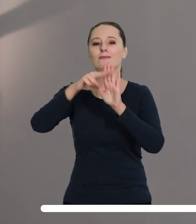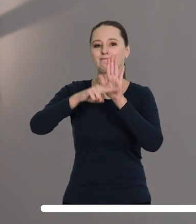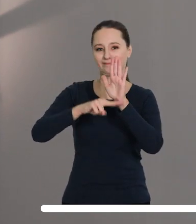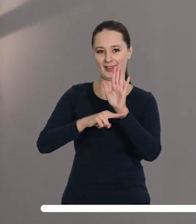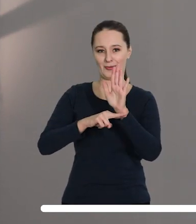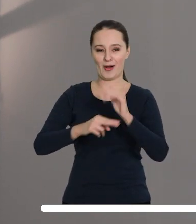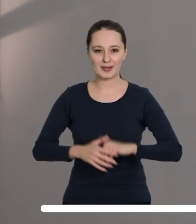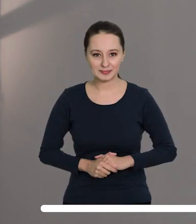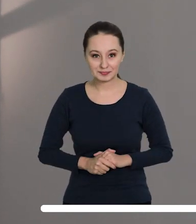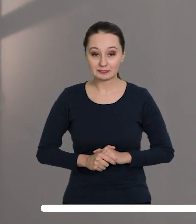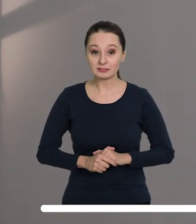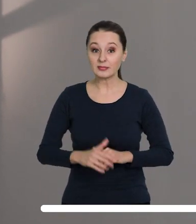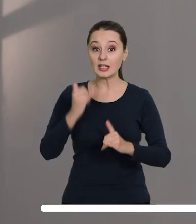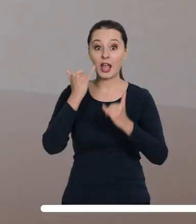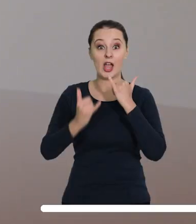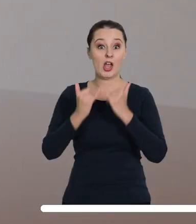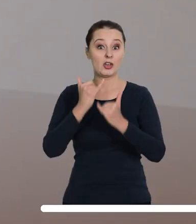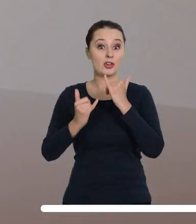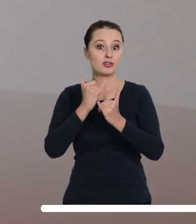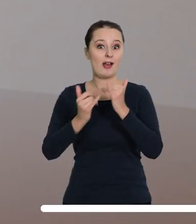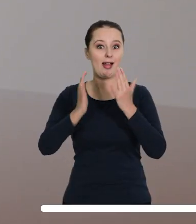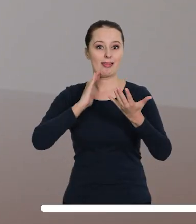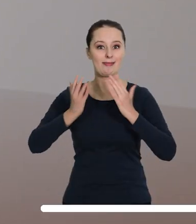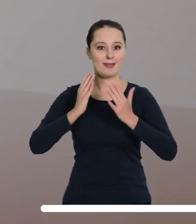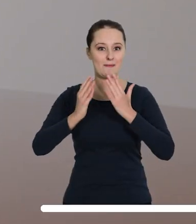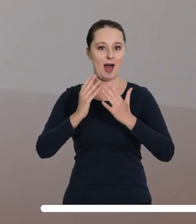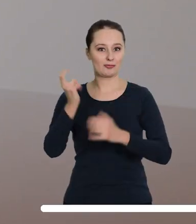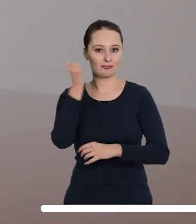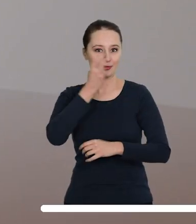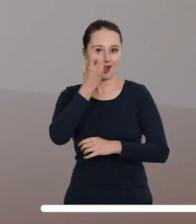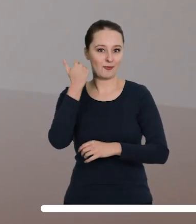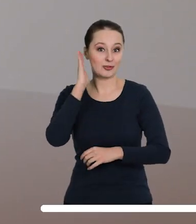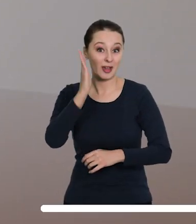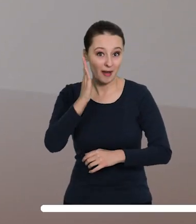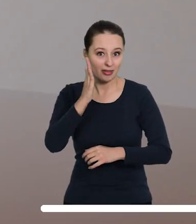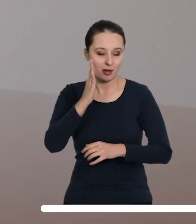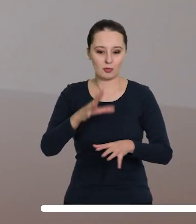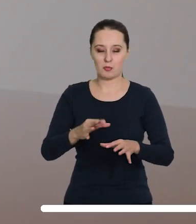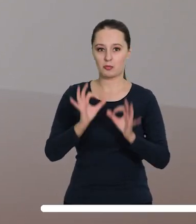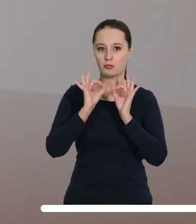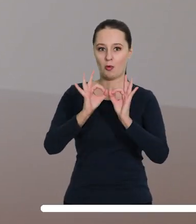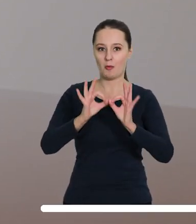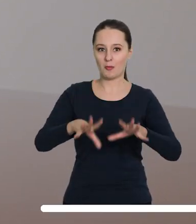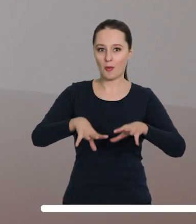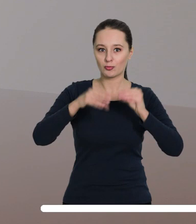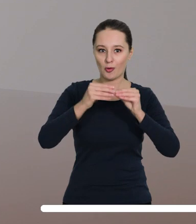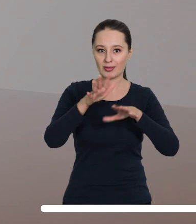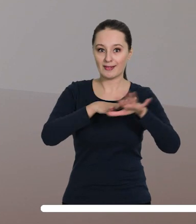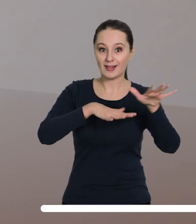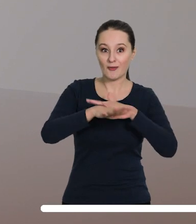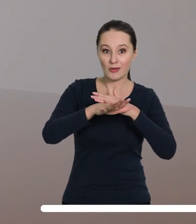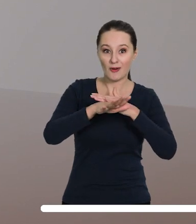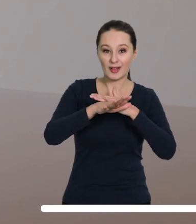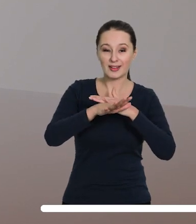się w aktualnie panujących regułach. Jeśli nie będą pielęgnować w sobie ciekawości i zapomną, że jedyną